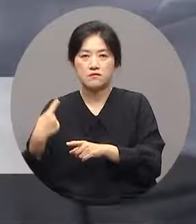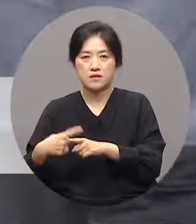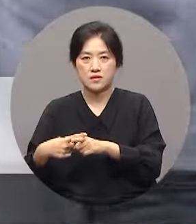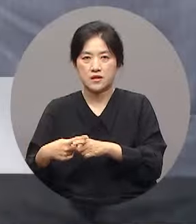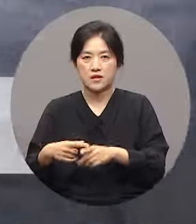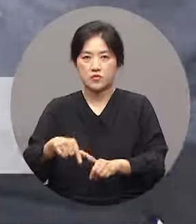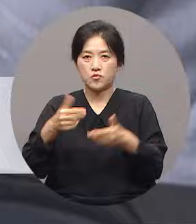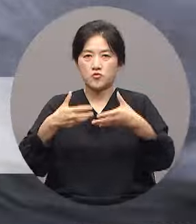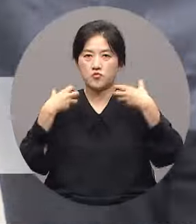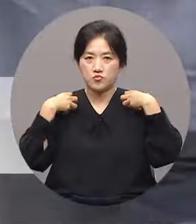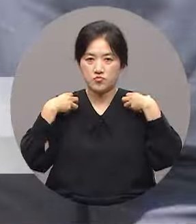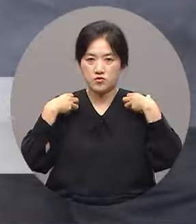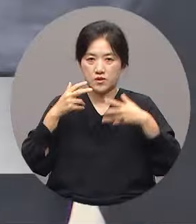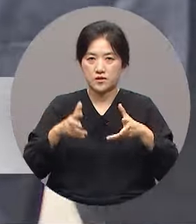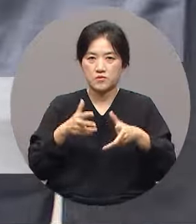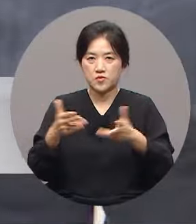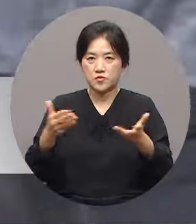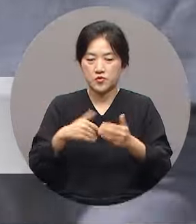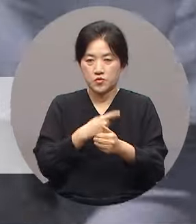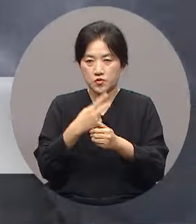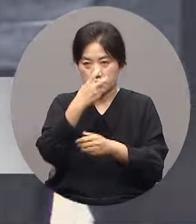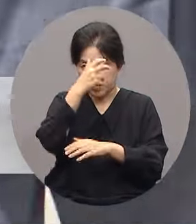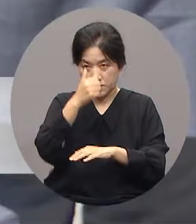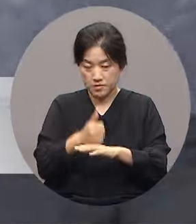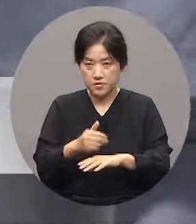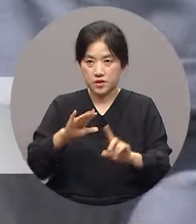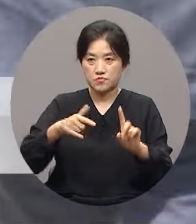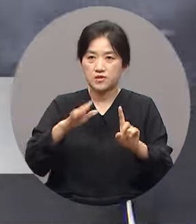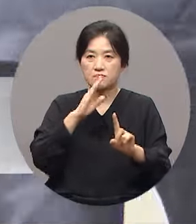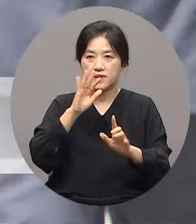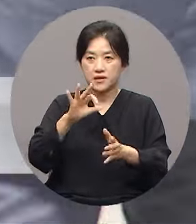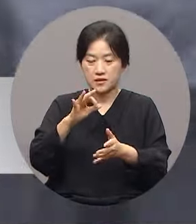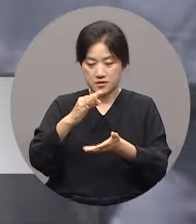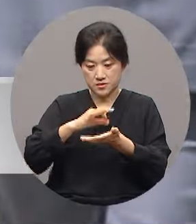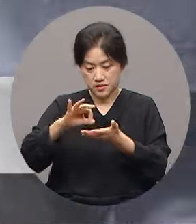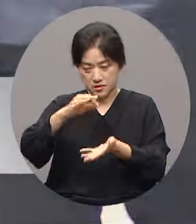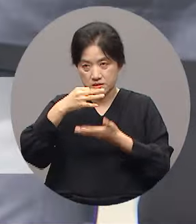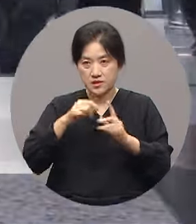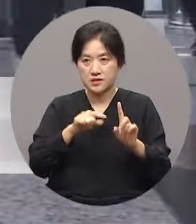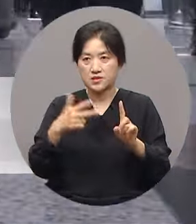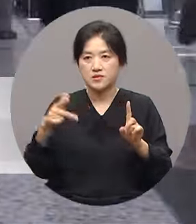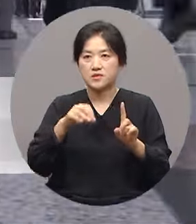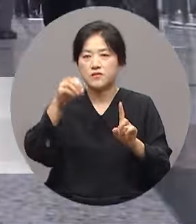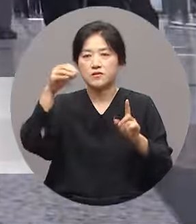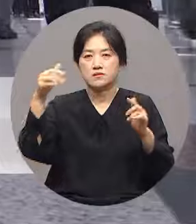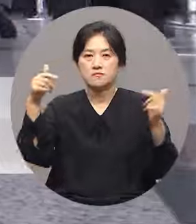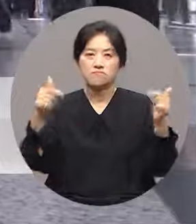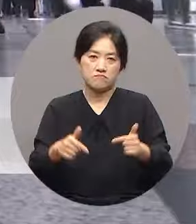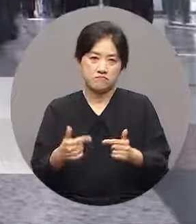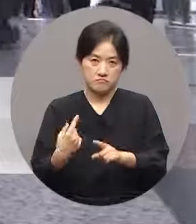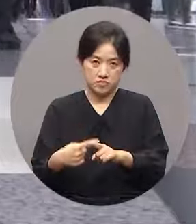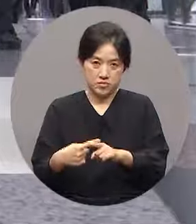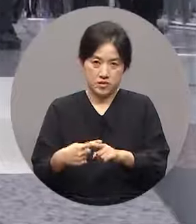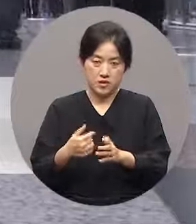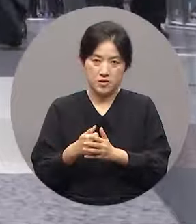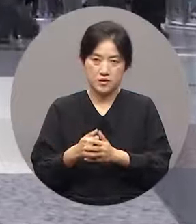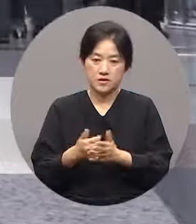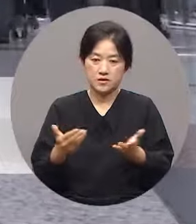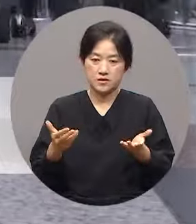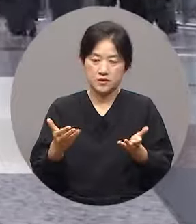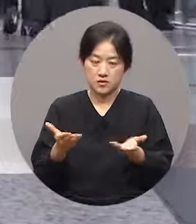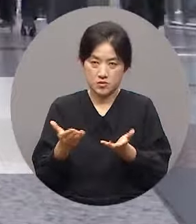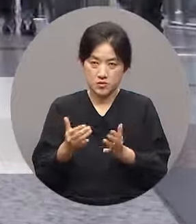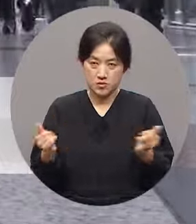사업체 노동력 조사 결과에 따르면 올해 1분기 실질 임금은 1.7% 감소했습니다 상용 근로자